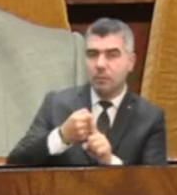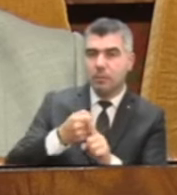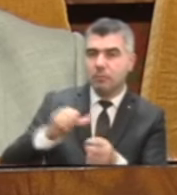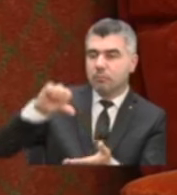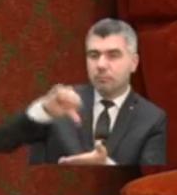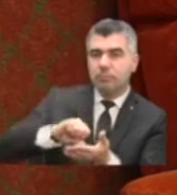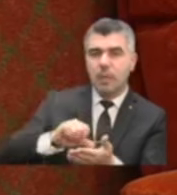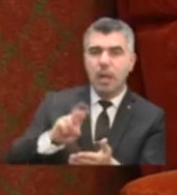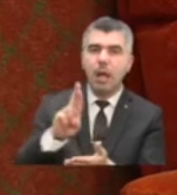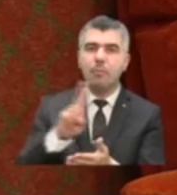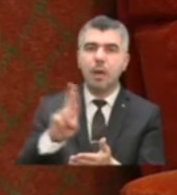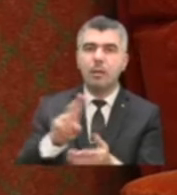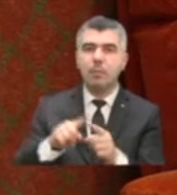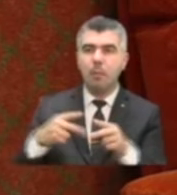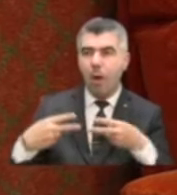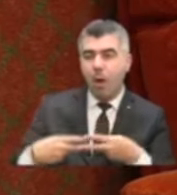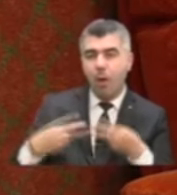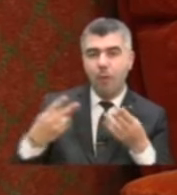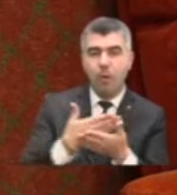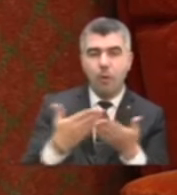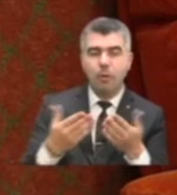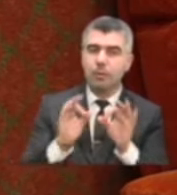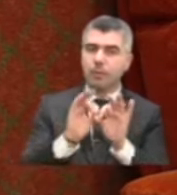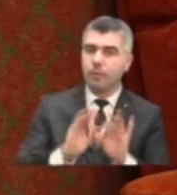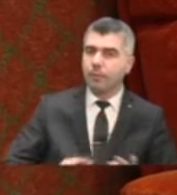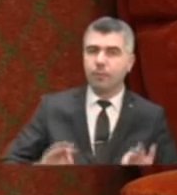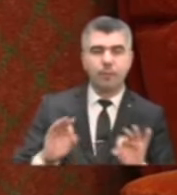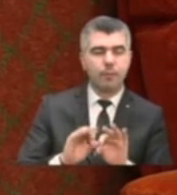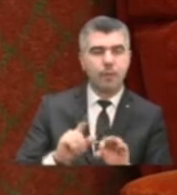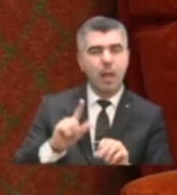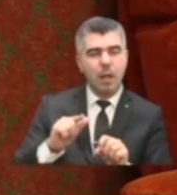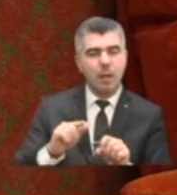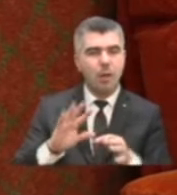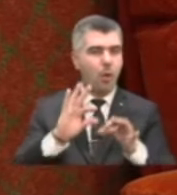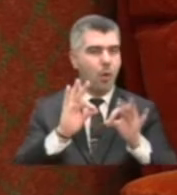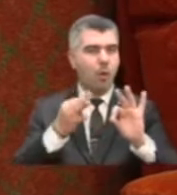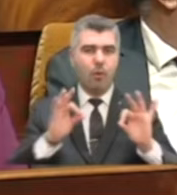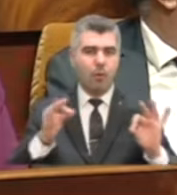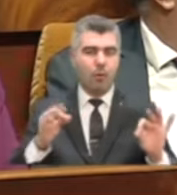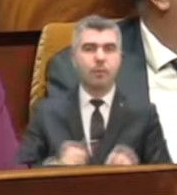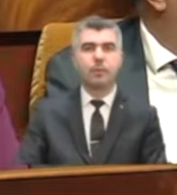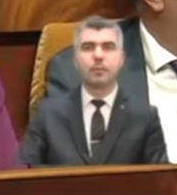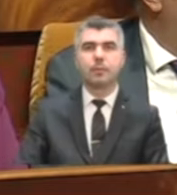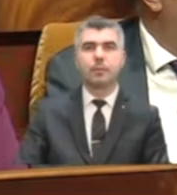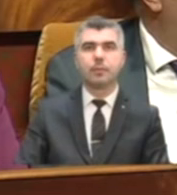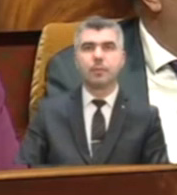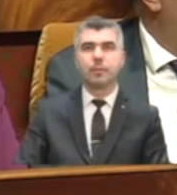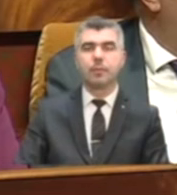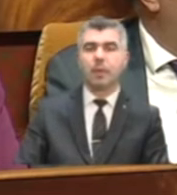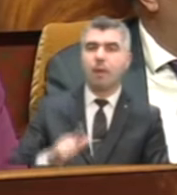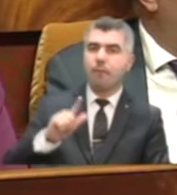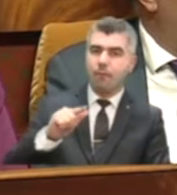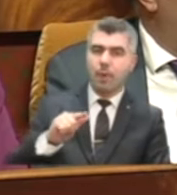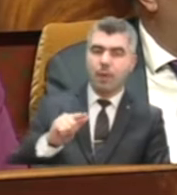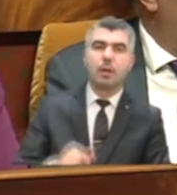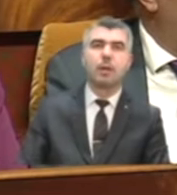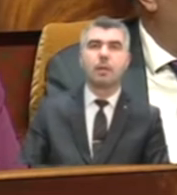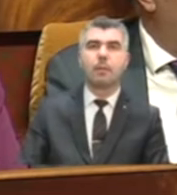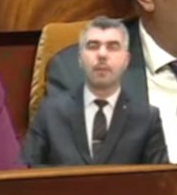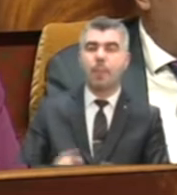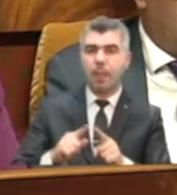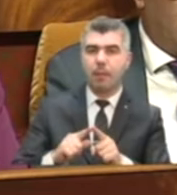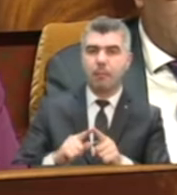المركزي ما تتفعلش على ارض الواقع، مجموعه ديال النواقص غنحاول نطرق ليها بعجاله. بالنسبه